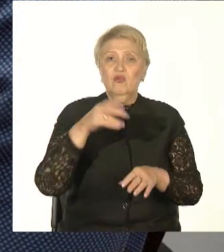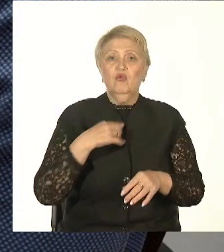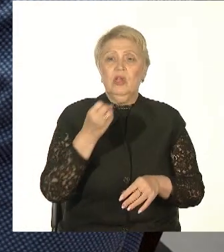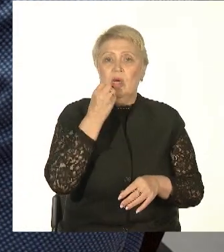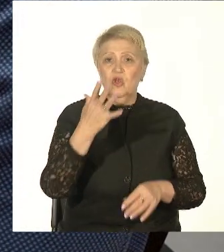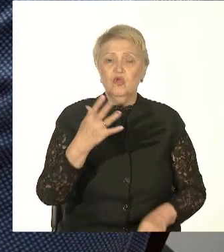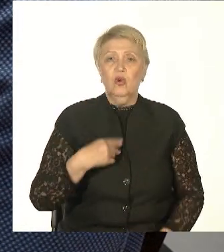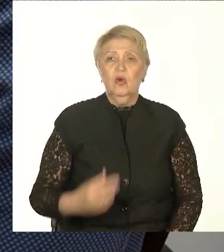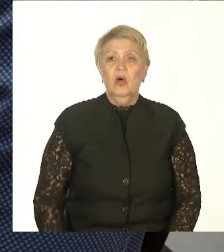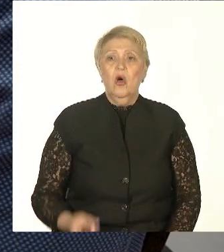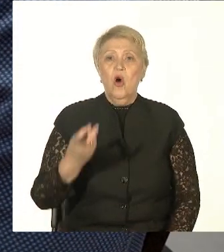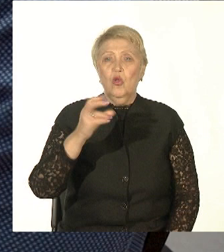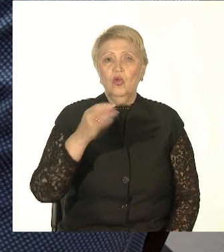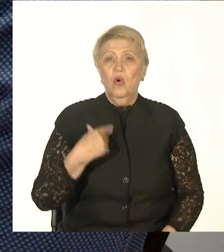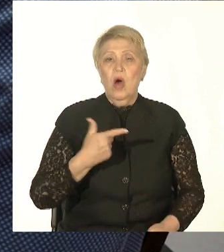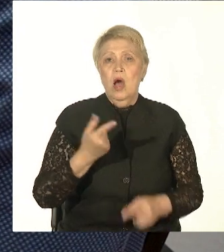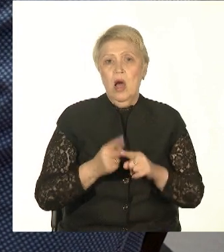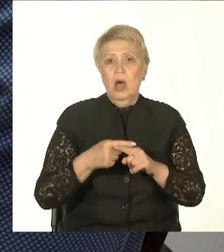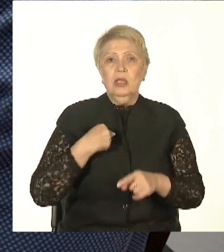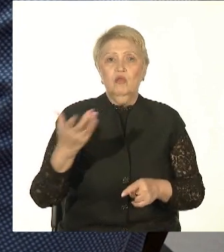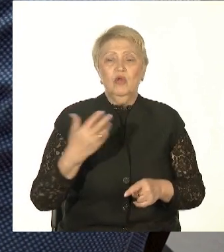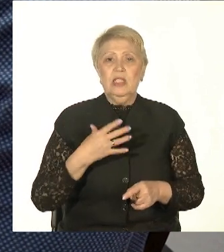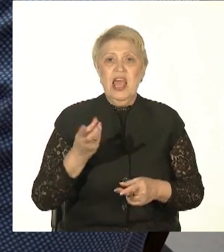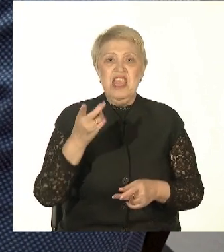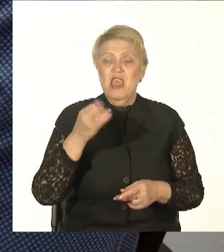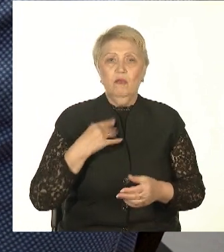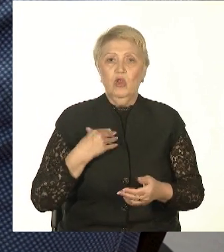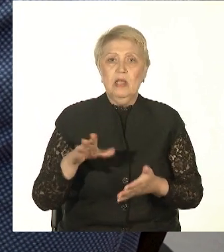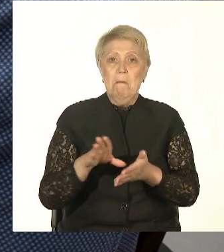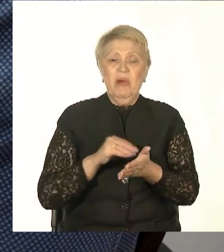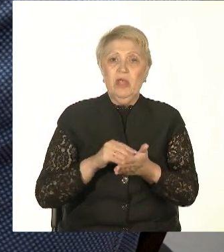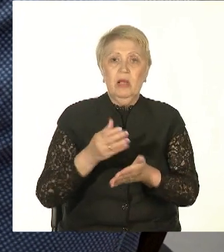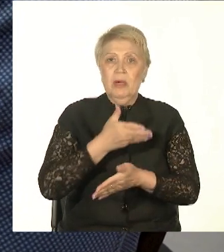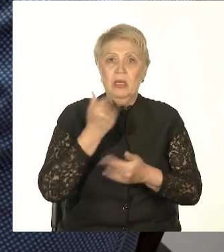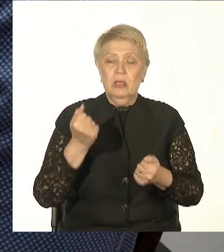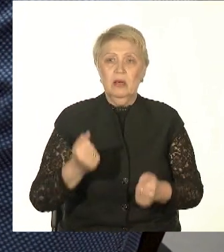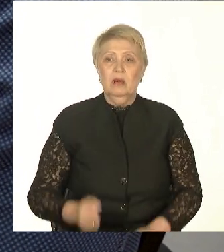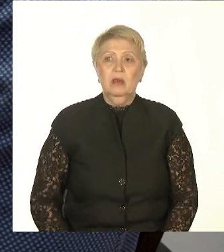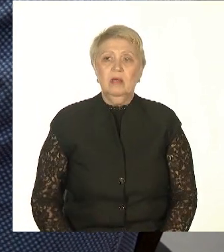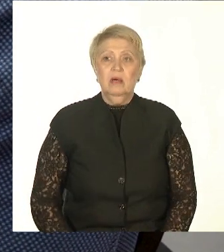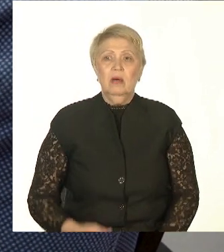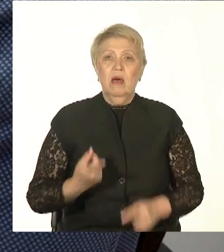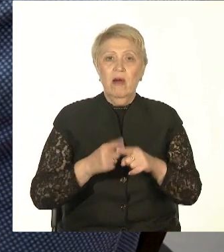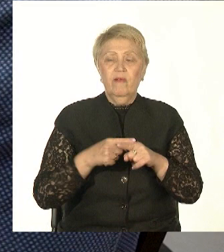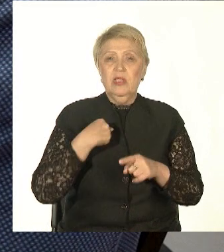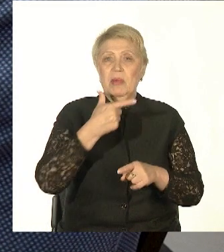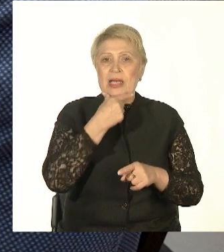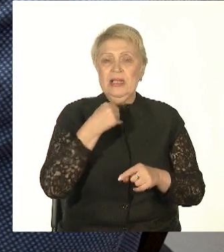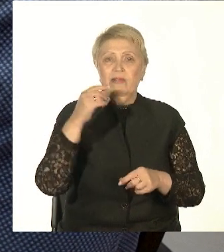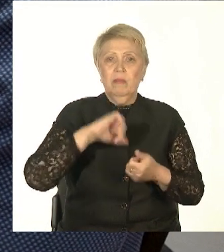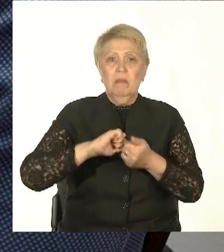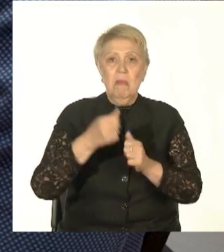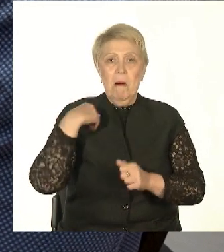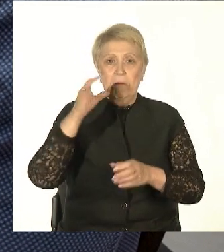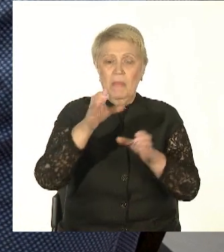менее, на мой взгляд, это неповторимый комплекс, такого в стране нет больше. То, что сегодня, вы говорите, в этом мемориале собрано практически